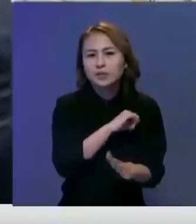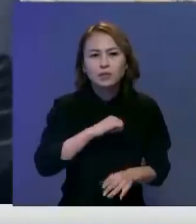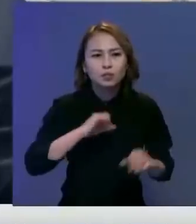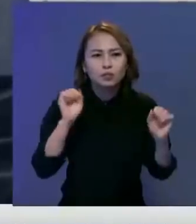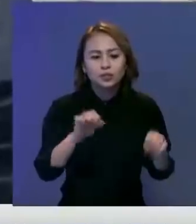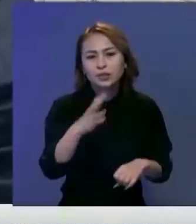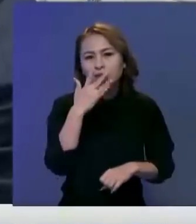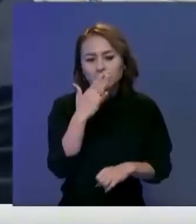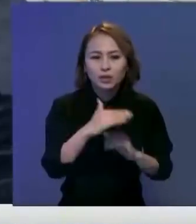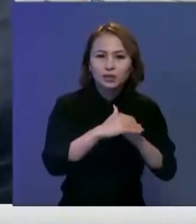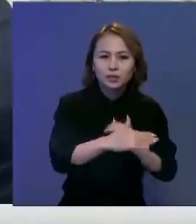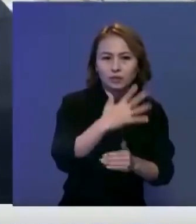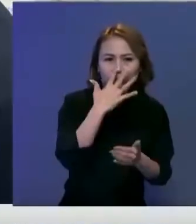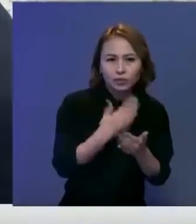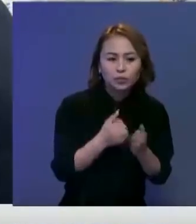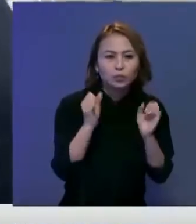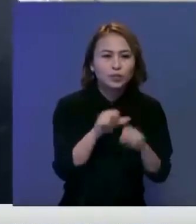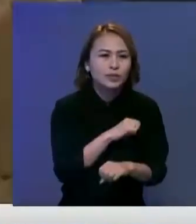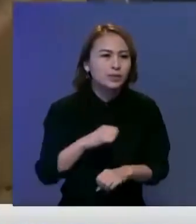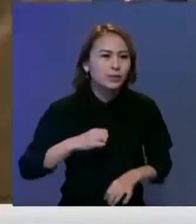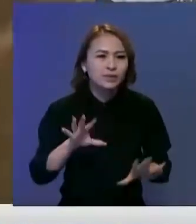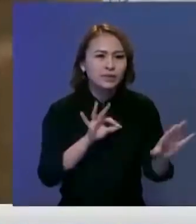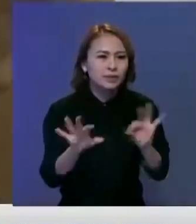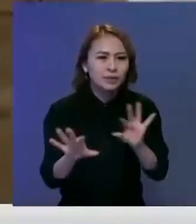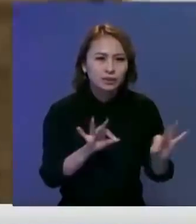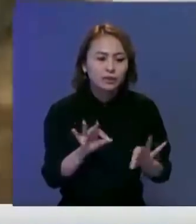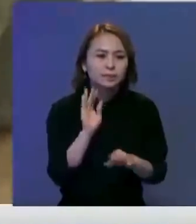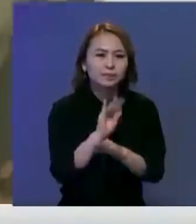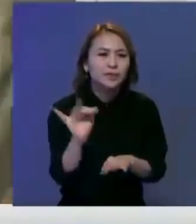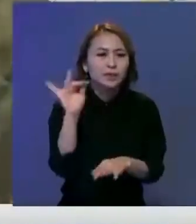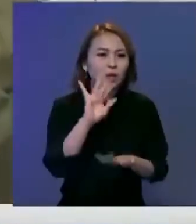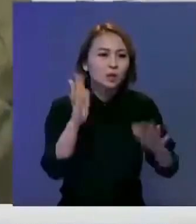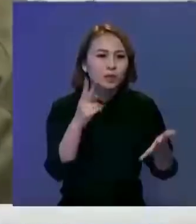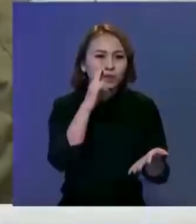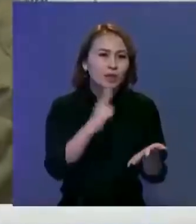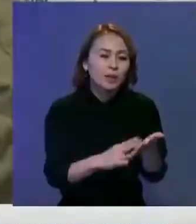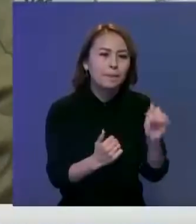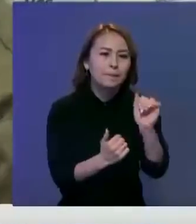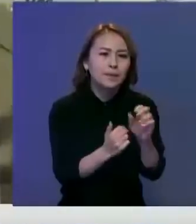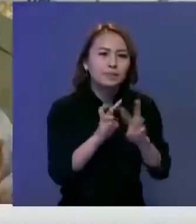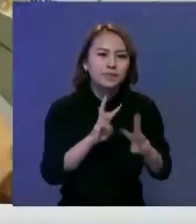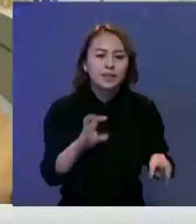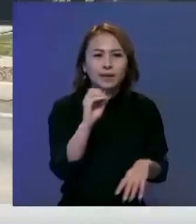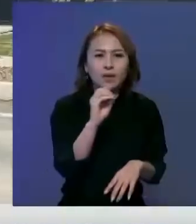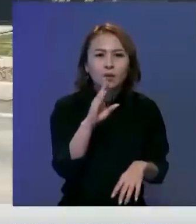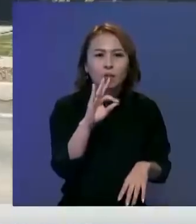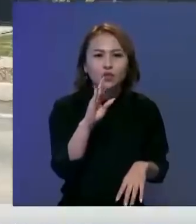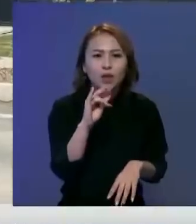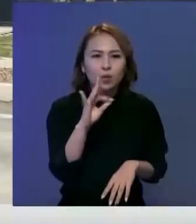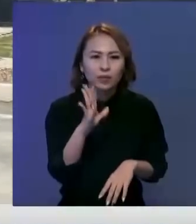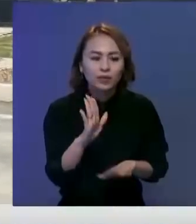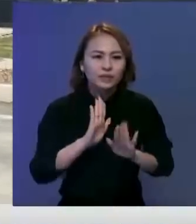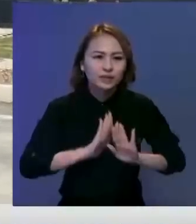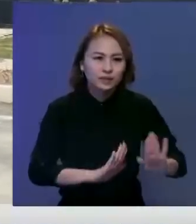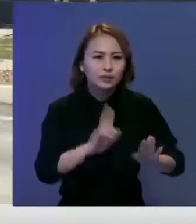Шетелдік немесе отандығы өнімбе, оны қалқтың өзі таңдайды. Тарихи сәтке көә болған премьер-министрдің орынбасары Ералы Тоғжаныф мемлекет